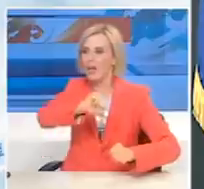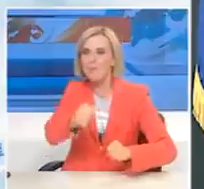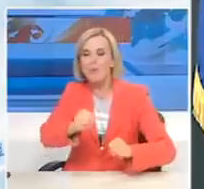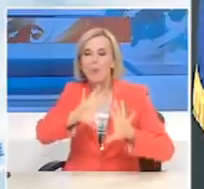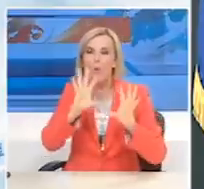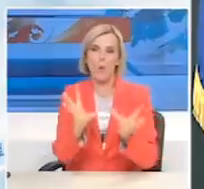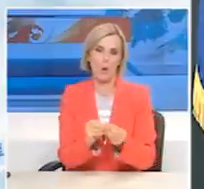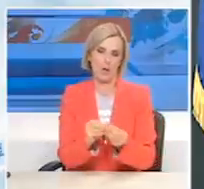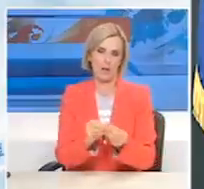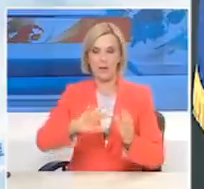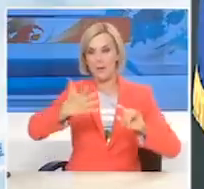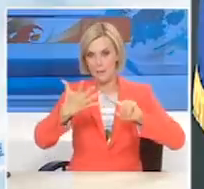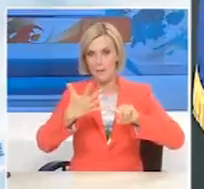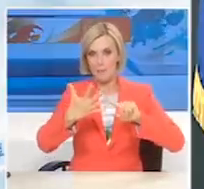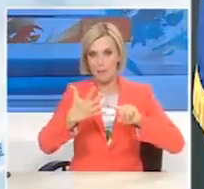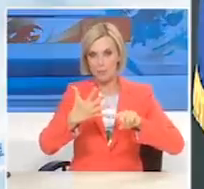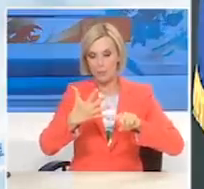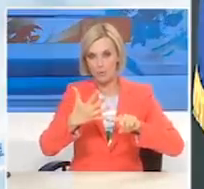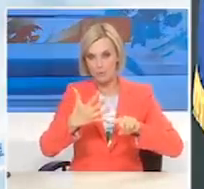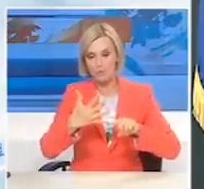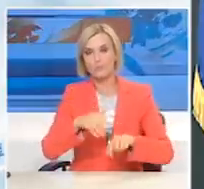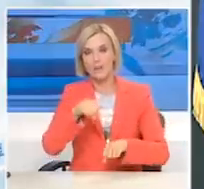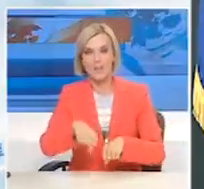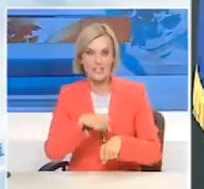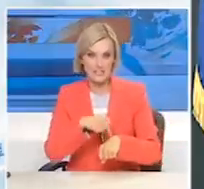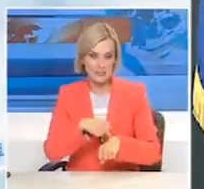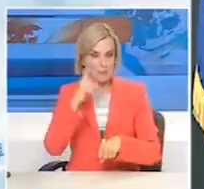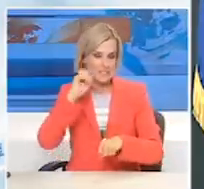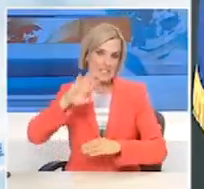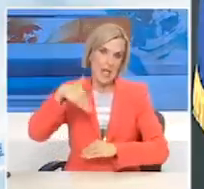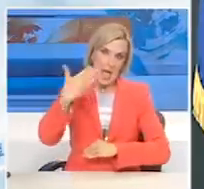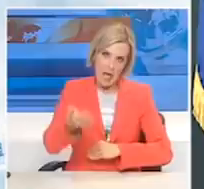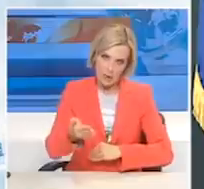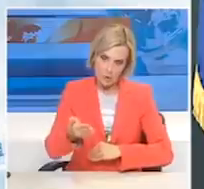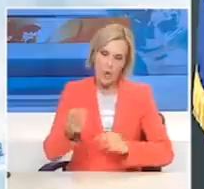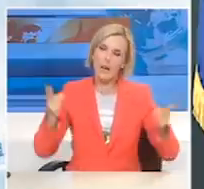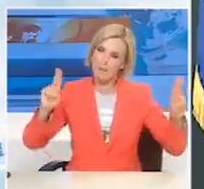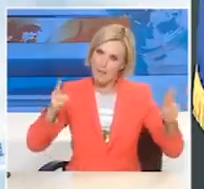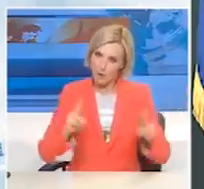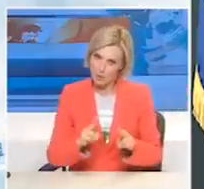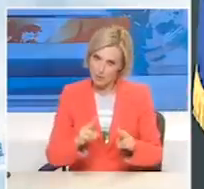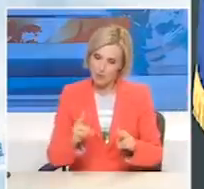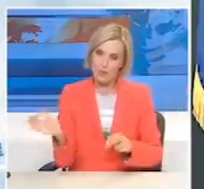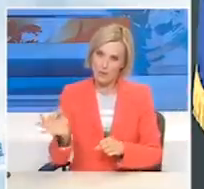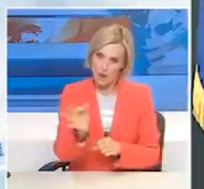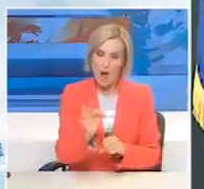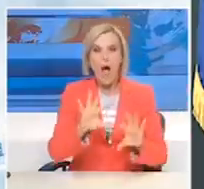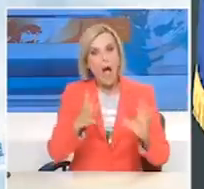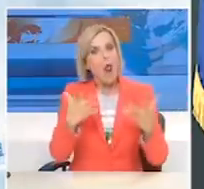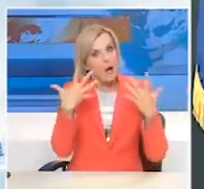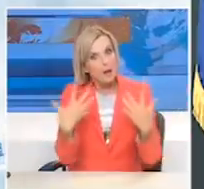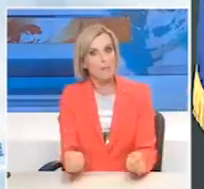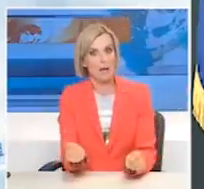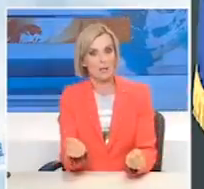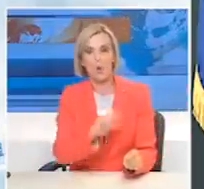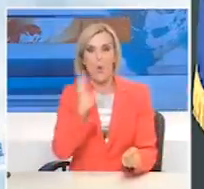Πέμπτον, οπωσδήποτε ο κίνδυνος λίμωξης από τον ιό είναι μικρότερος στους εξωτερικούς χώρους, αλλά δεν είναι ανύπαρκτος. Καλό θα είναι όταν